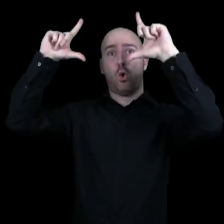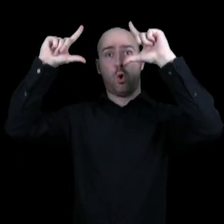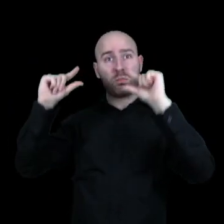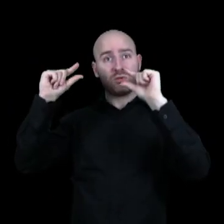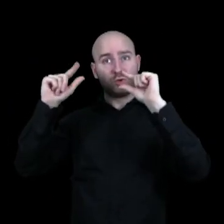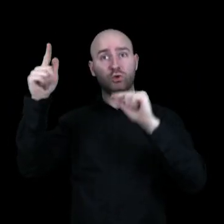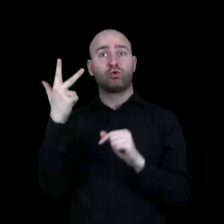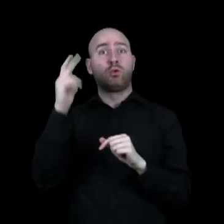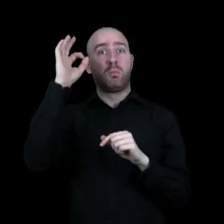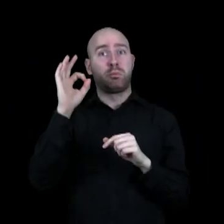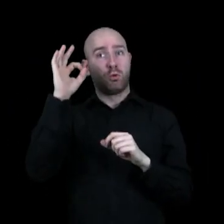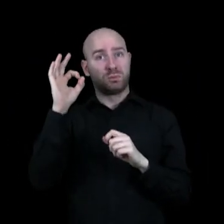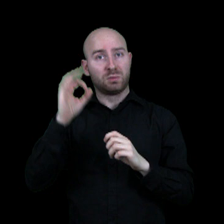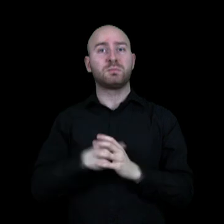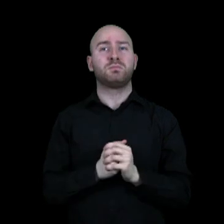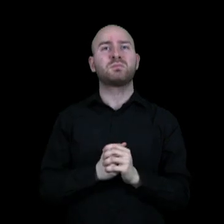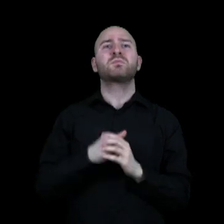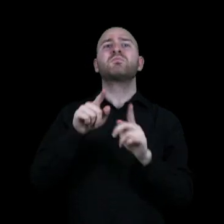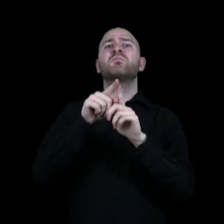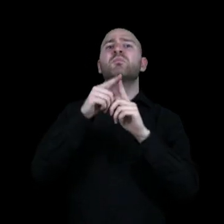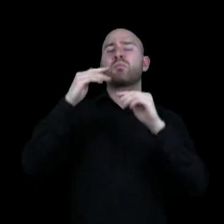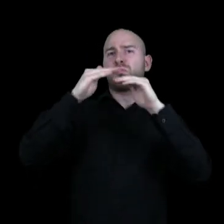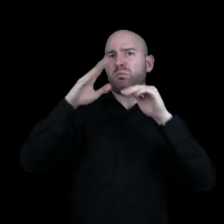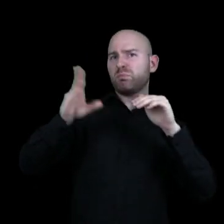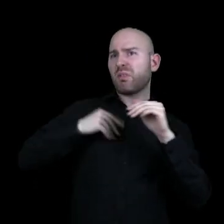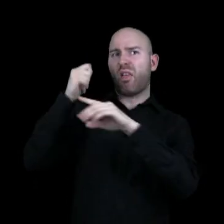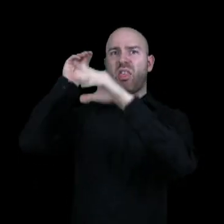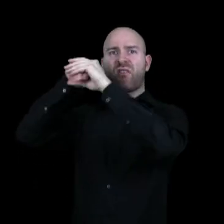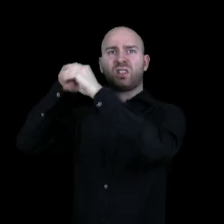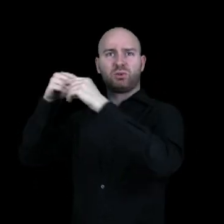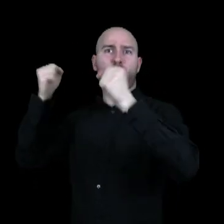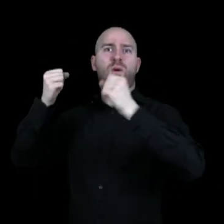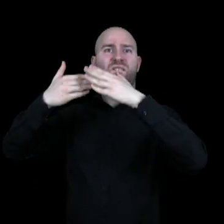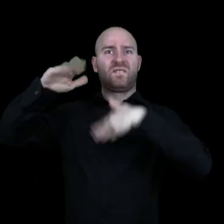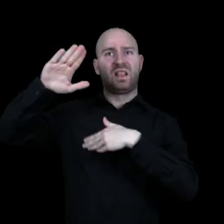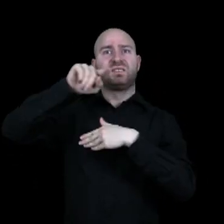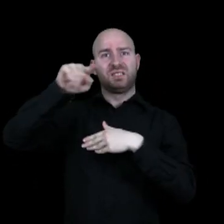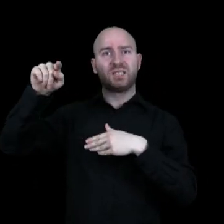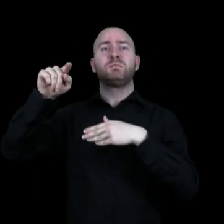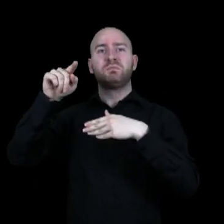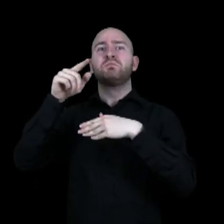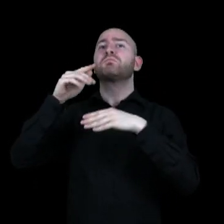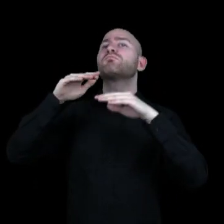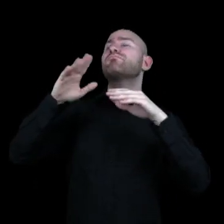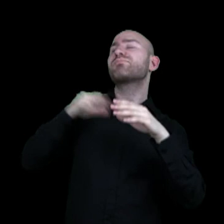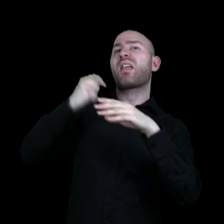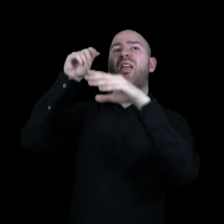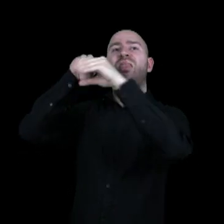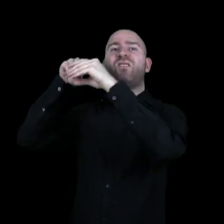procentowe do R2, mieliśmy znacznie wyższy poziom inwestycji. Zainteresowały nas wszystkie te zadania.